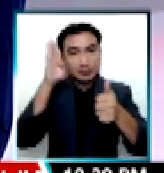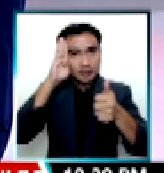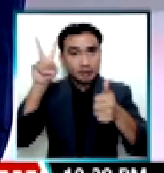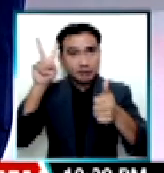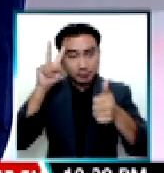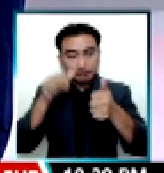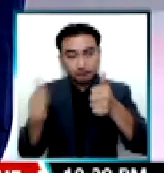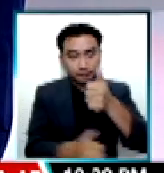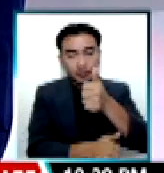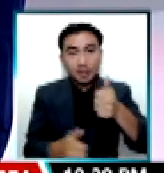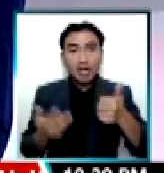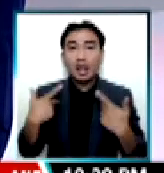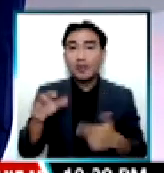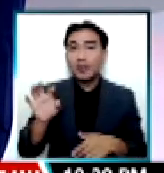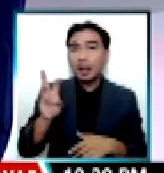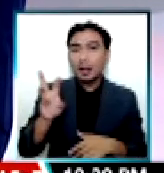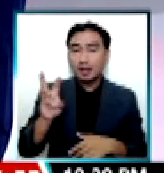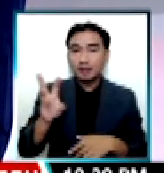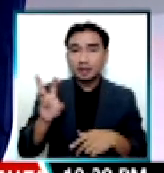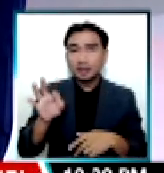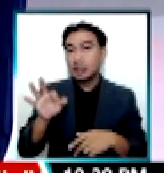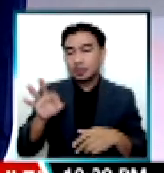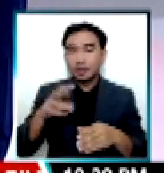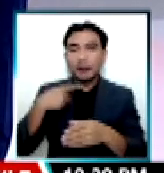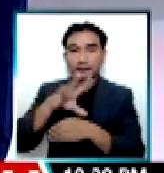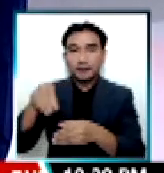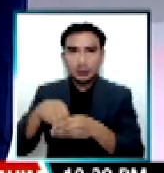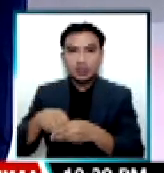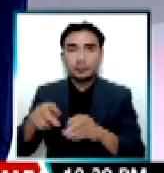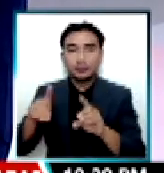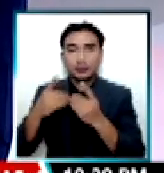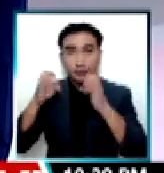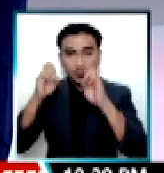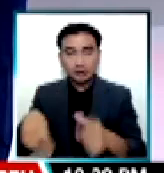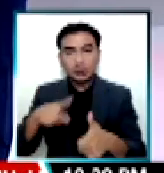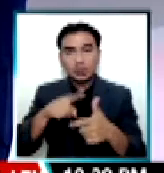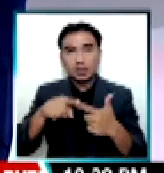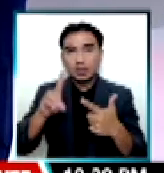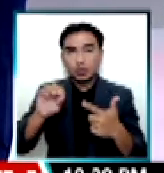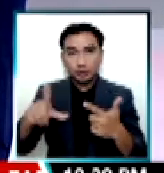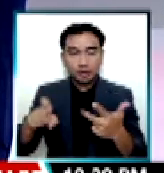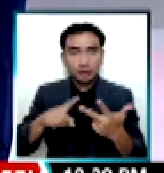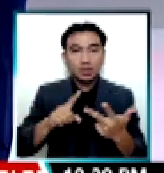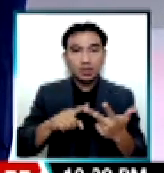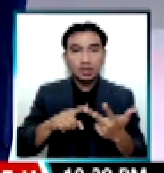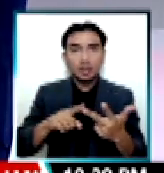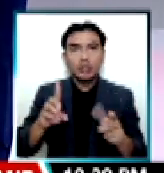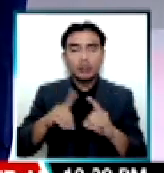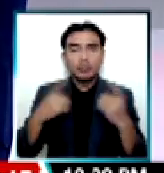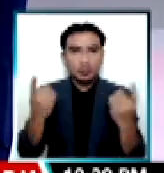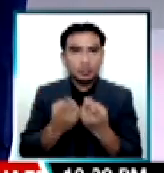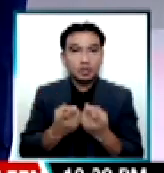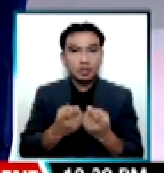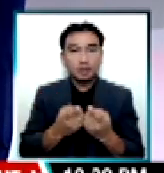naitalaga niyang cabinet secretaries, kabilang na sa DepEd, DILG, DOLE, Department of Migrant Workers, DOJ,